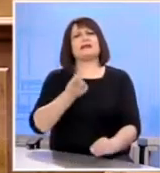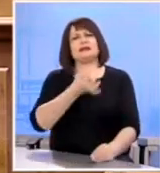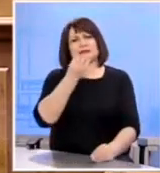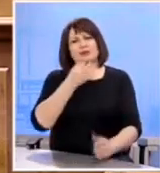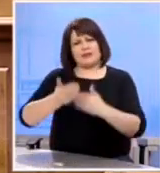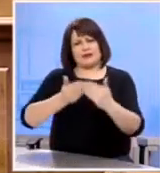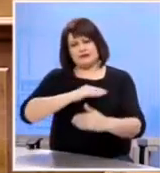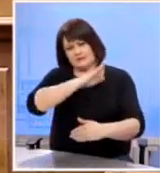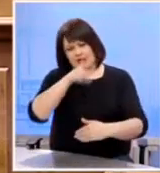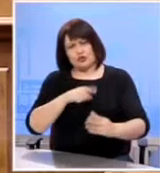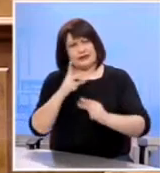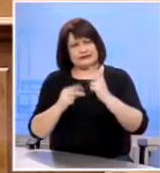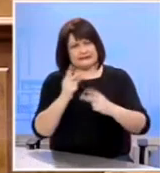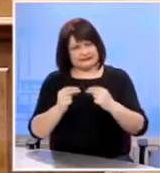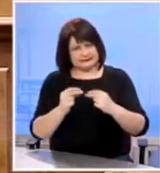διαδικασία.